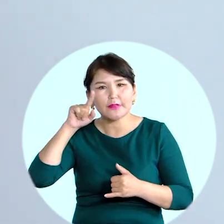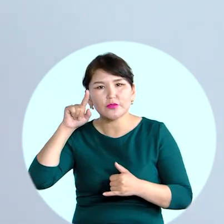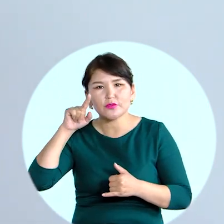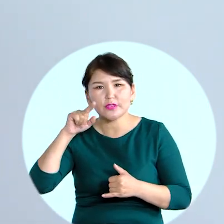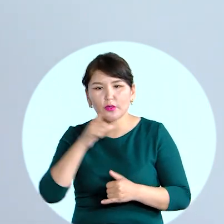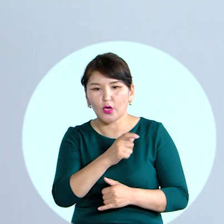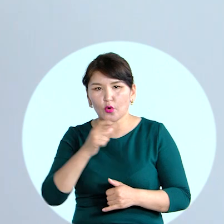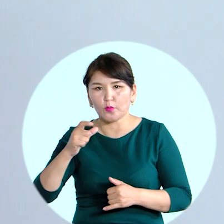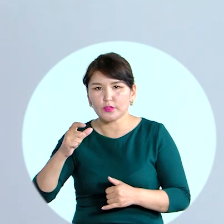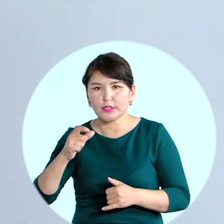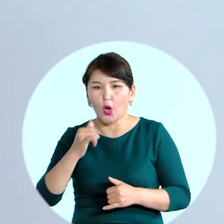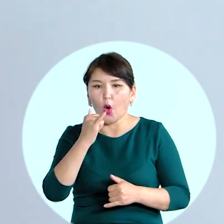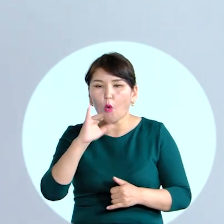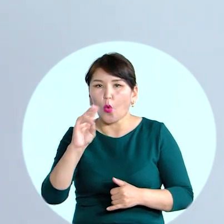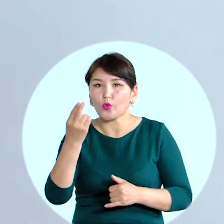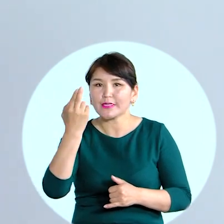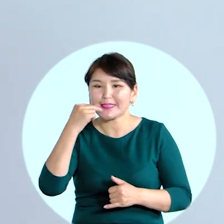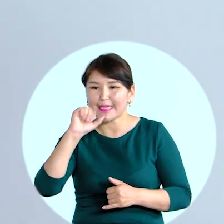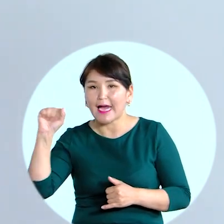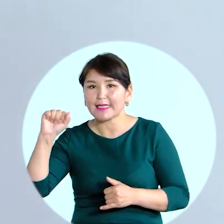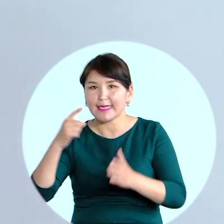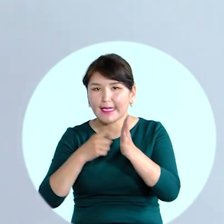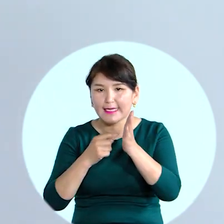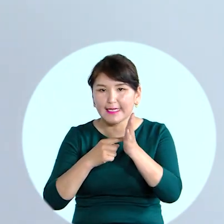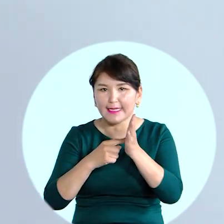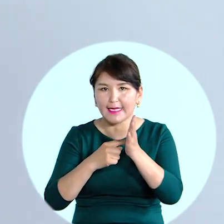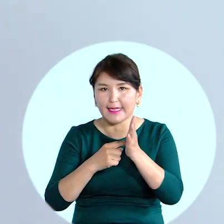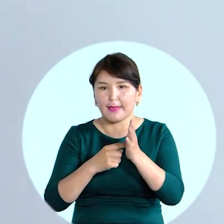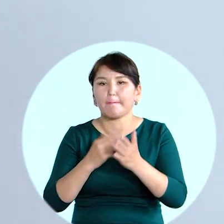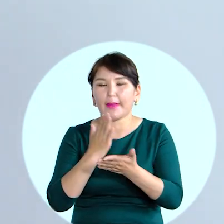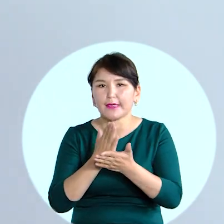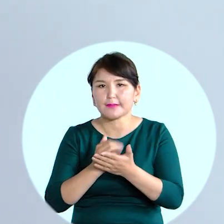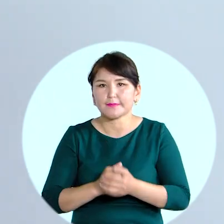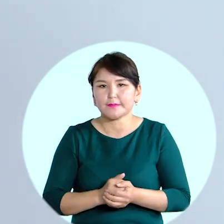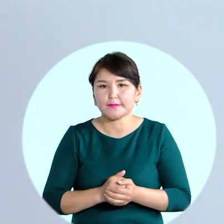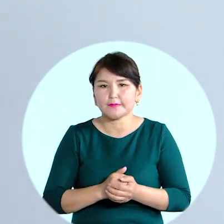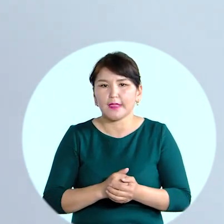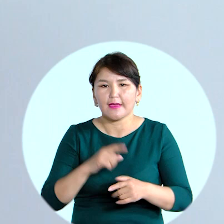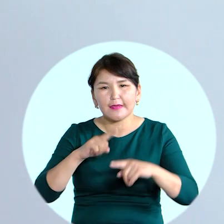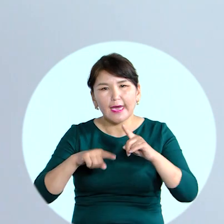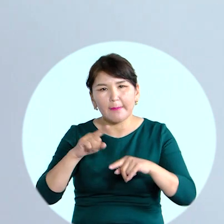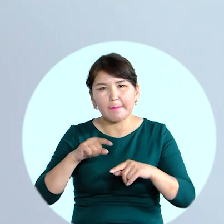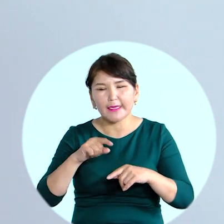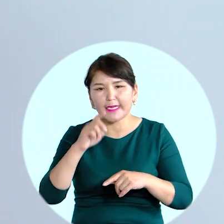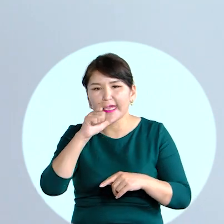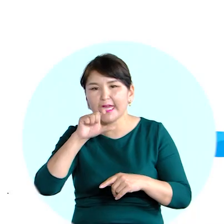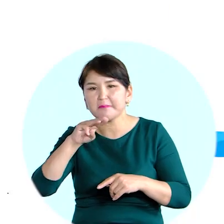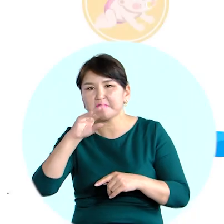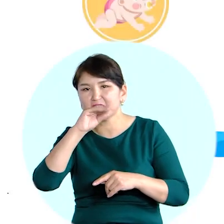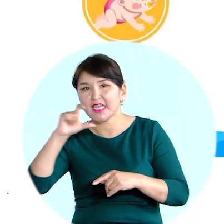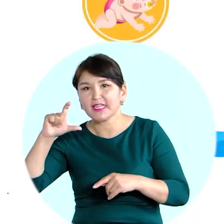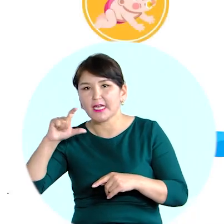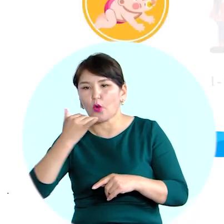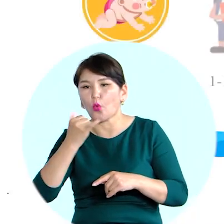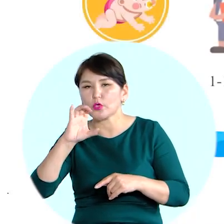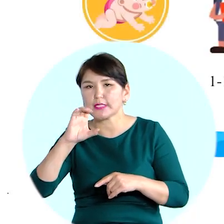энэ журмыг бол гаргасан байгаа. За, энэ дээр бол бүх насны хүн амын дунд энэ тооцоолол бол бодож гаргасан байгаа. За,